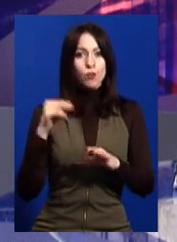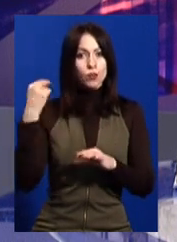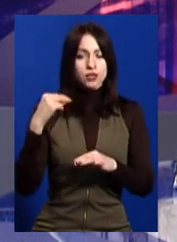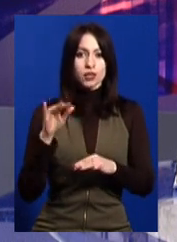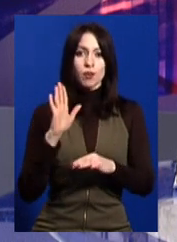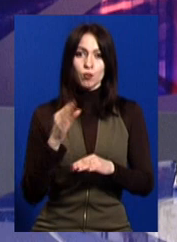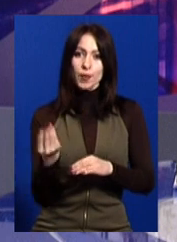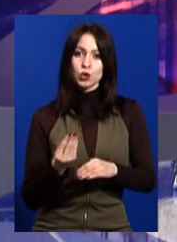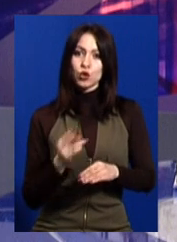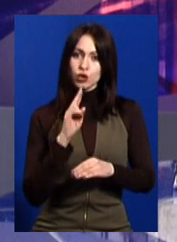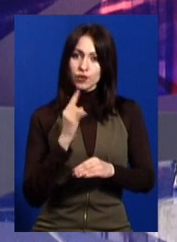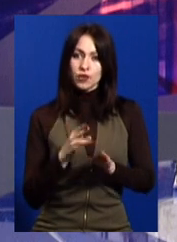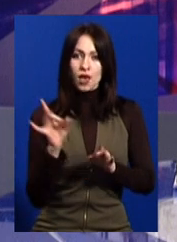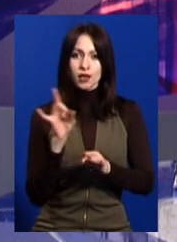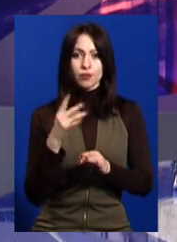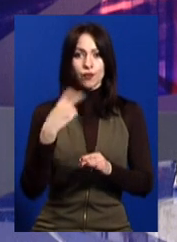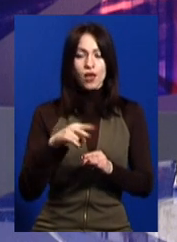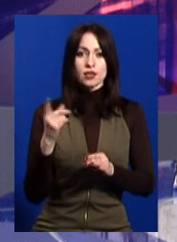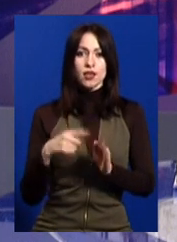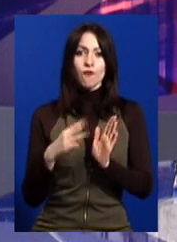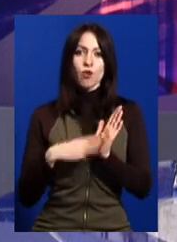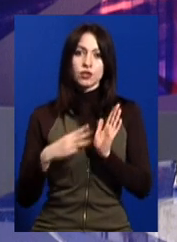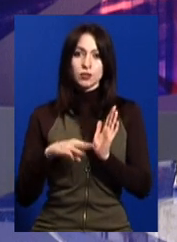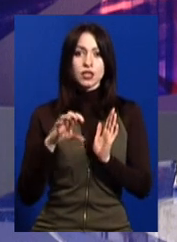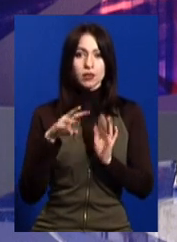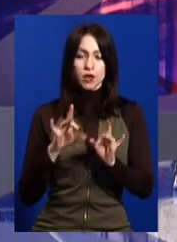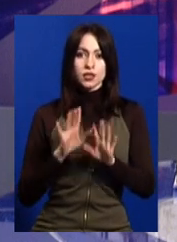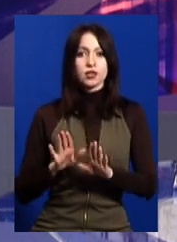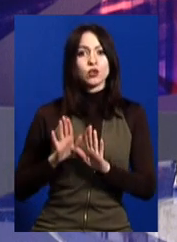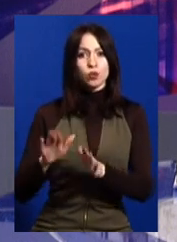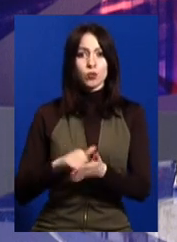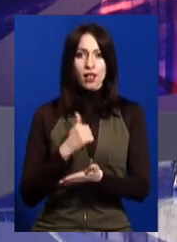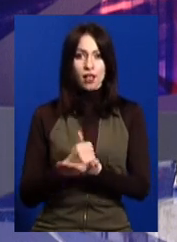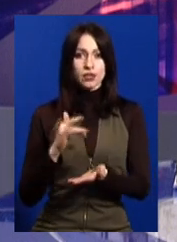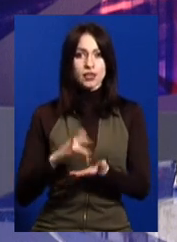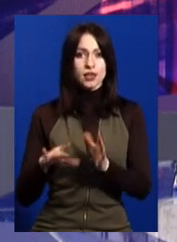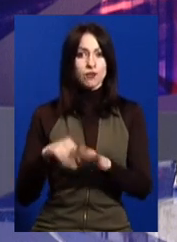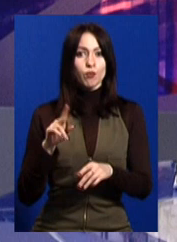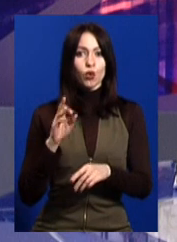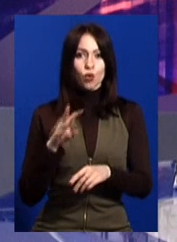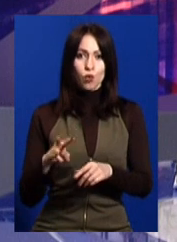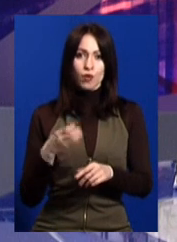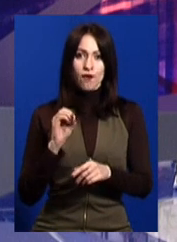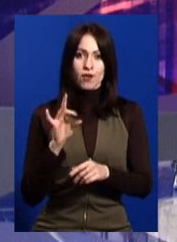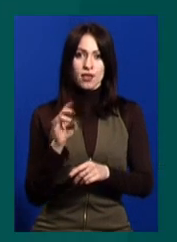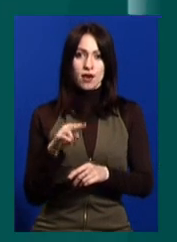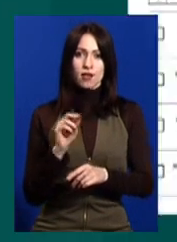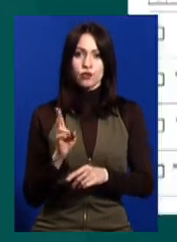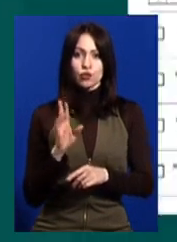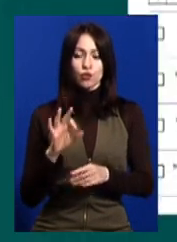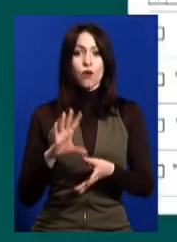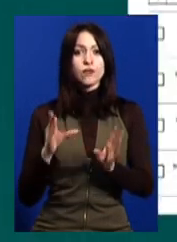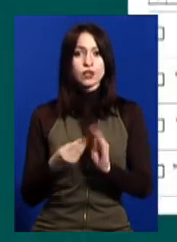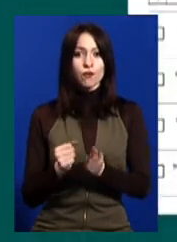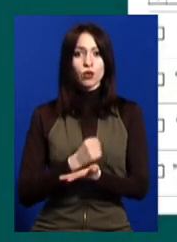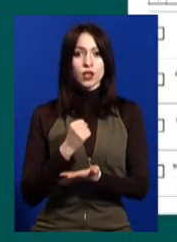будуть пісочного кольору розміром 20×80 см, розповів заступник голови Центрвиборчкому Євген Радченко.